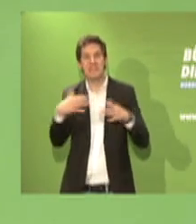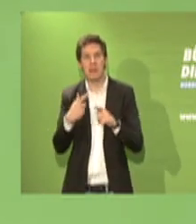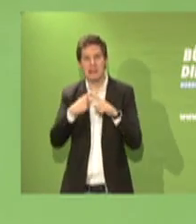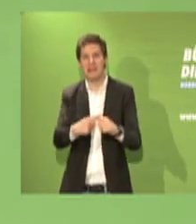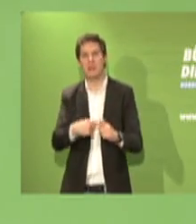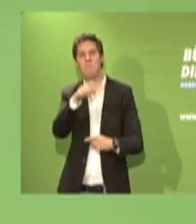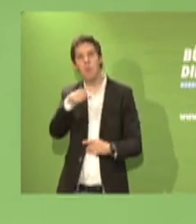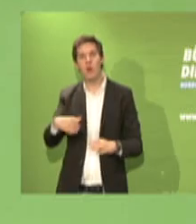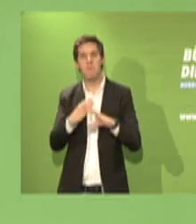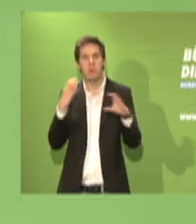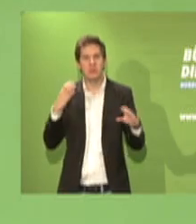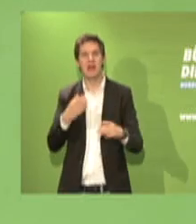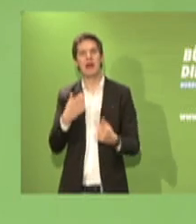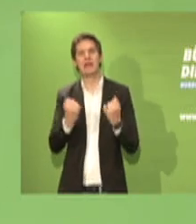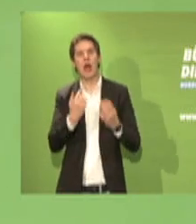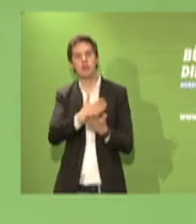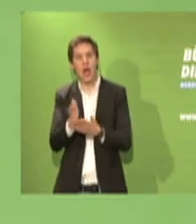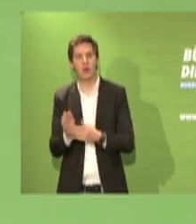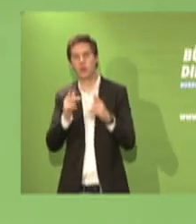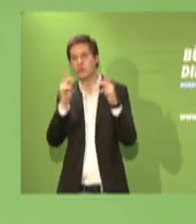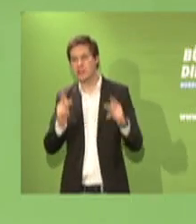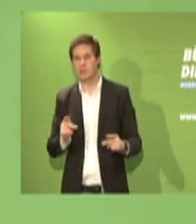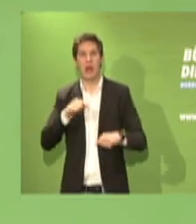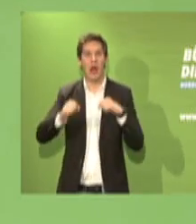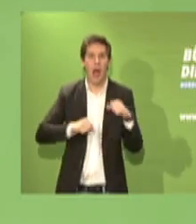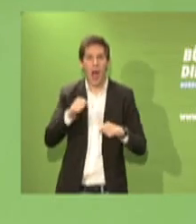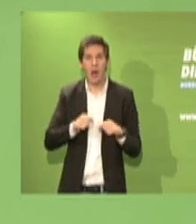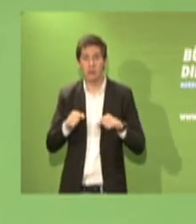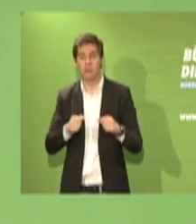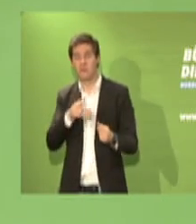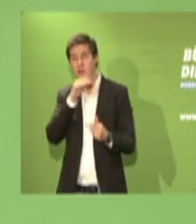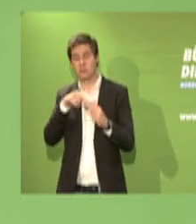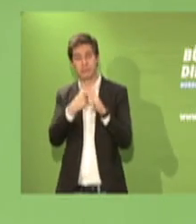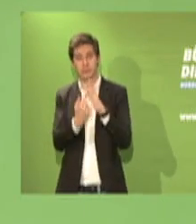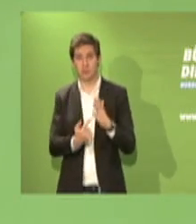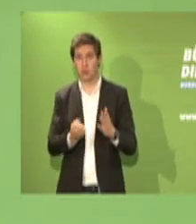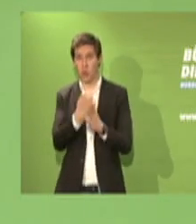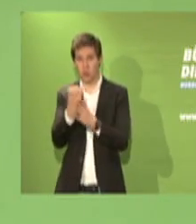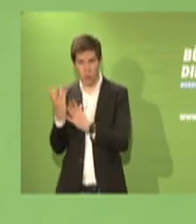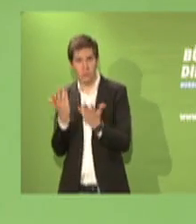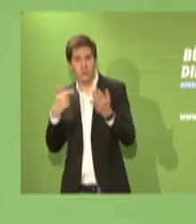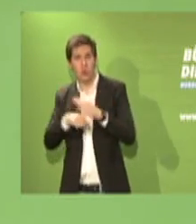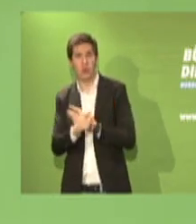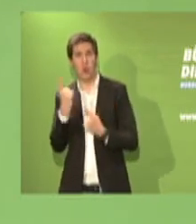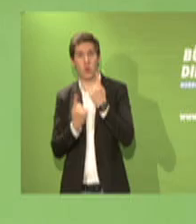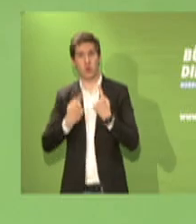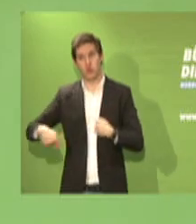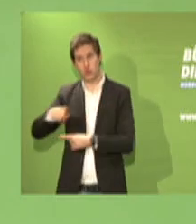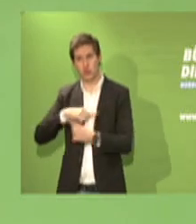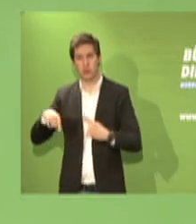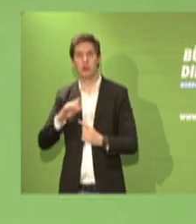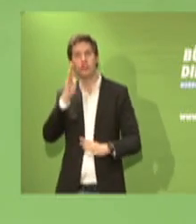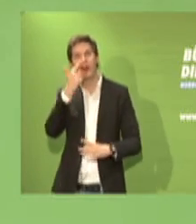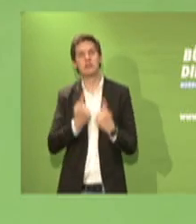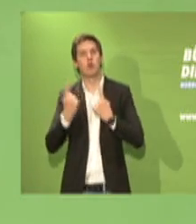regionalen Carsharing-Konzepten, was hier im Bereich Radverkehr in den letzten Jahren auf den Weg gekommen ist, auch dank grüner Beteiligung mit schwarz-grüner